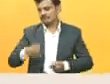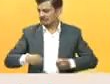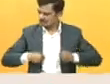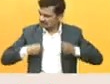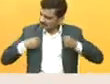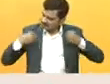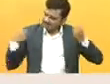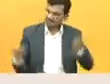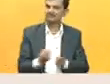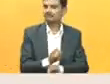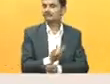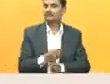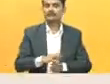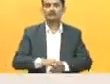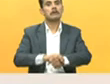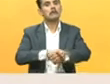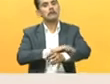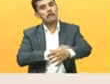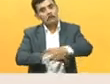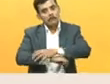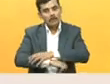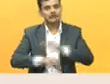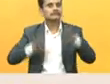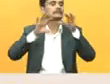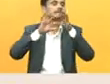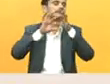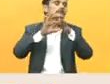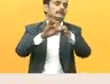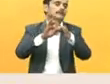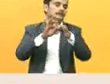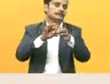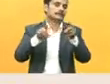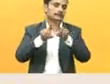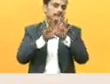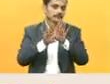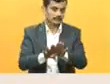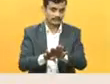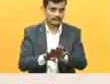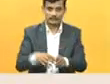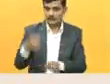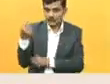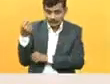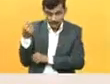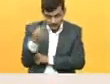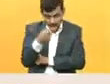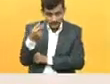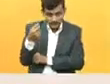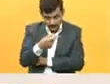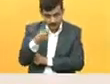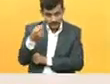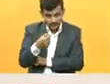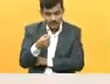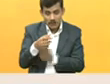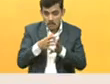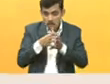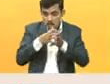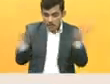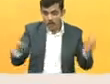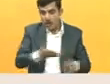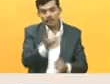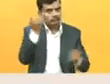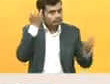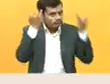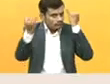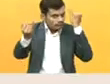इच्छा शक्ति से जोड़ता है। हर महीने मुझे बड़ी संख्या में आपके